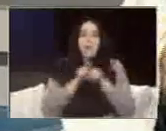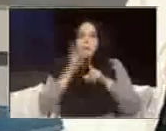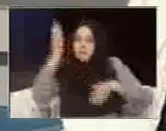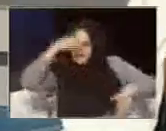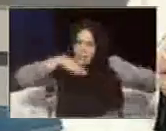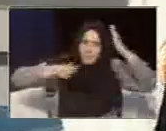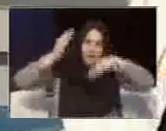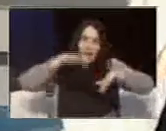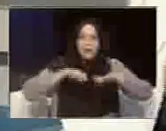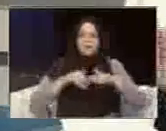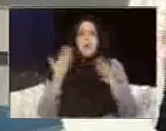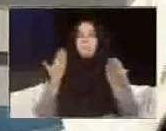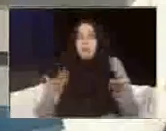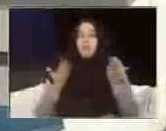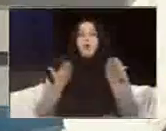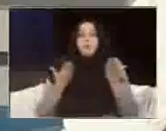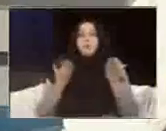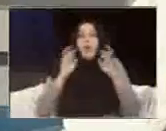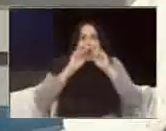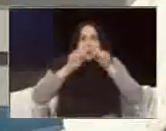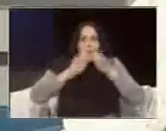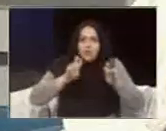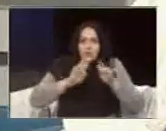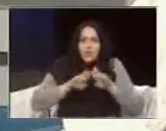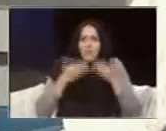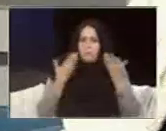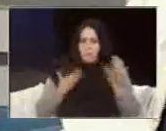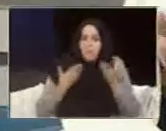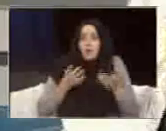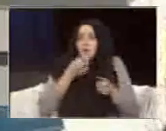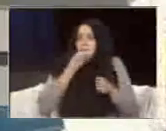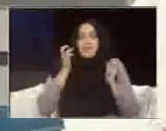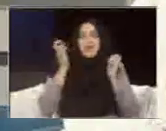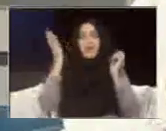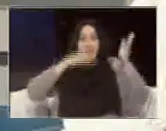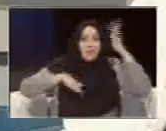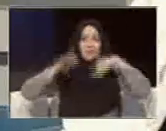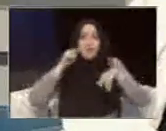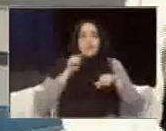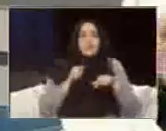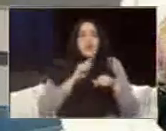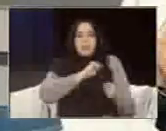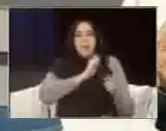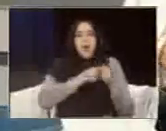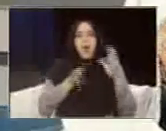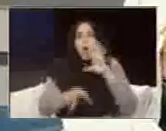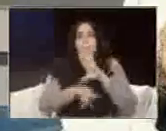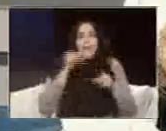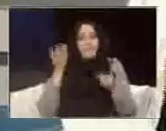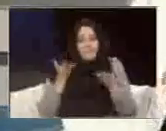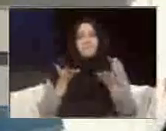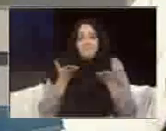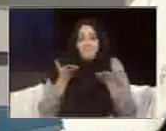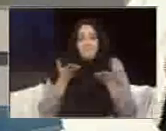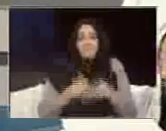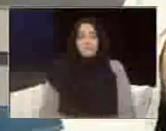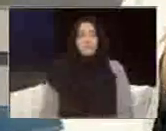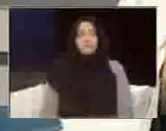السباحة، والآن أثبتت الدراسات المعاصرة والأبحاث المختلفة بأن السباحة رياضة كاملة